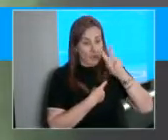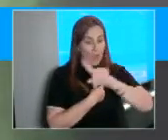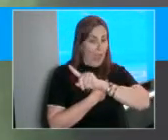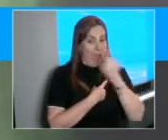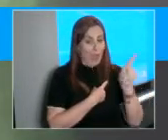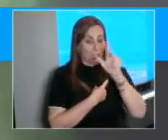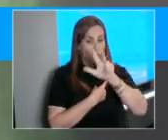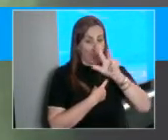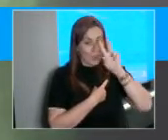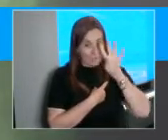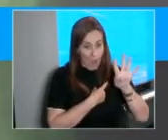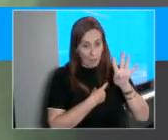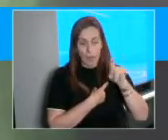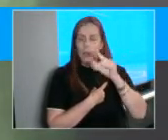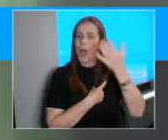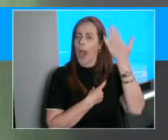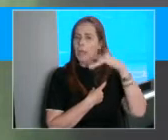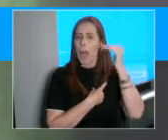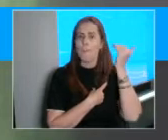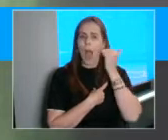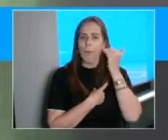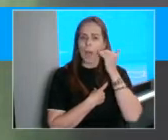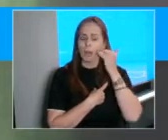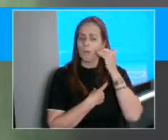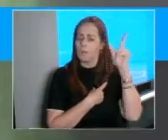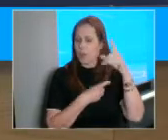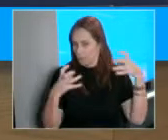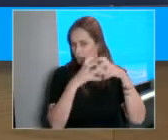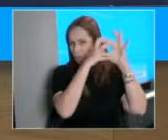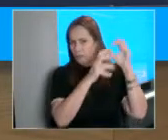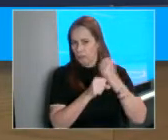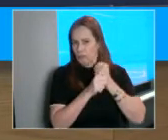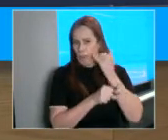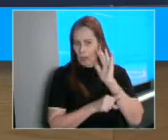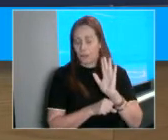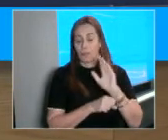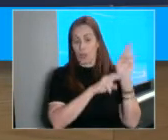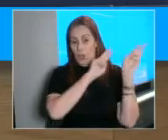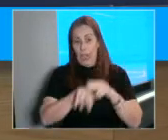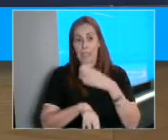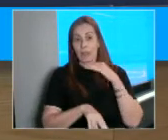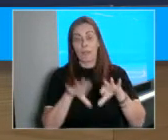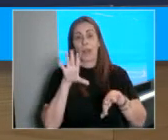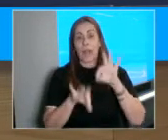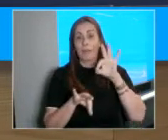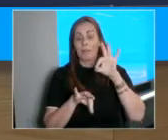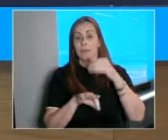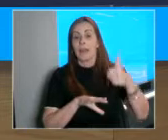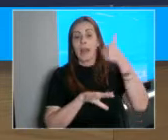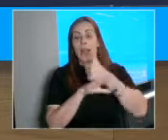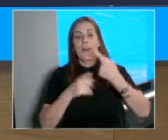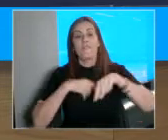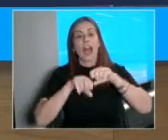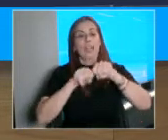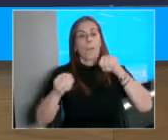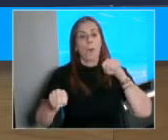עד 1934 שהתה בארצות הברית בשליחות הארגון. בשובה ארצה נבחרה למזכירת הוועד הפועל